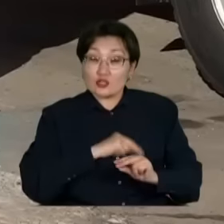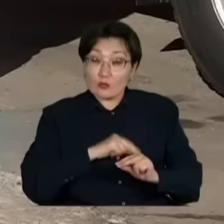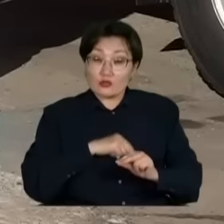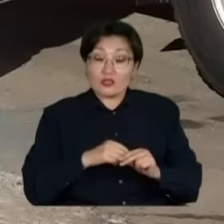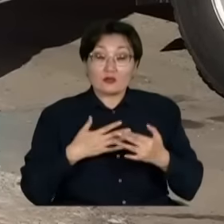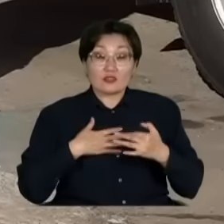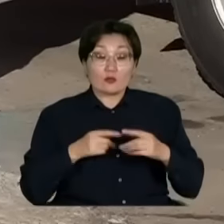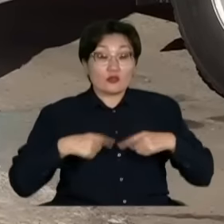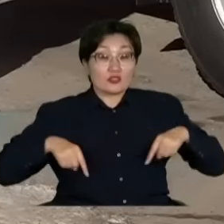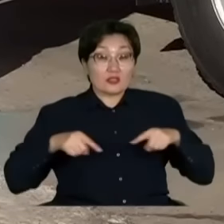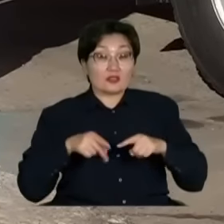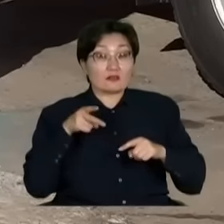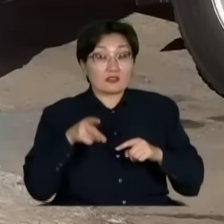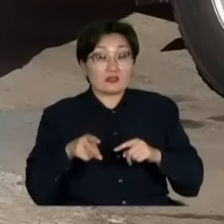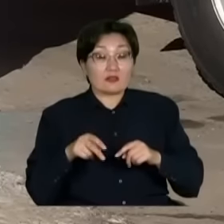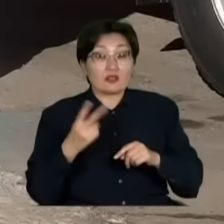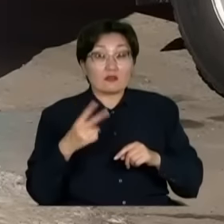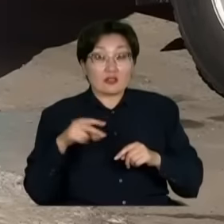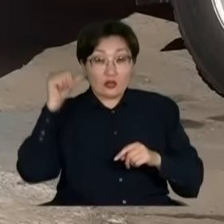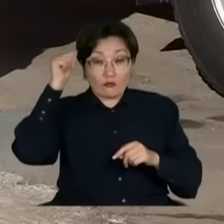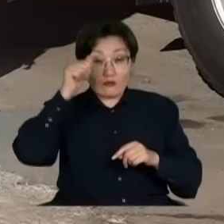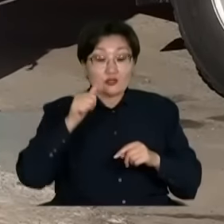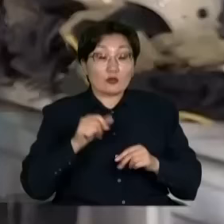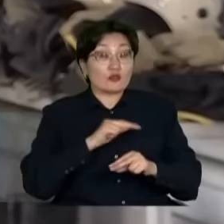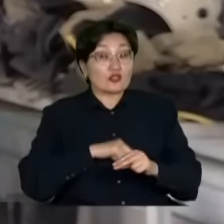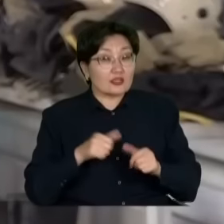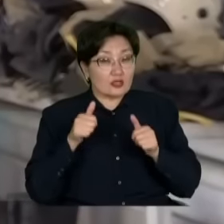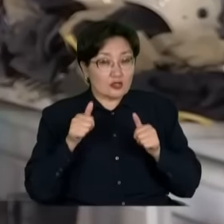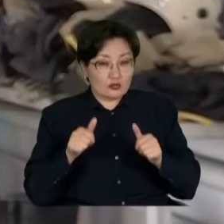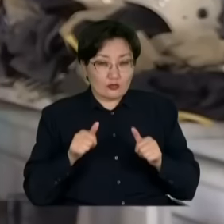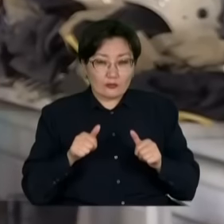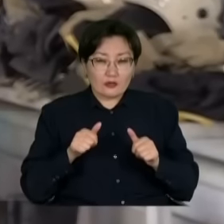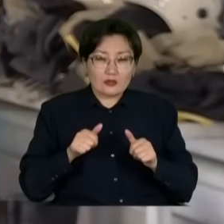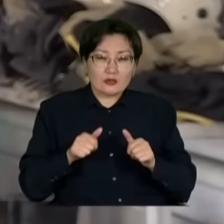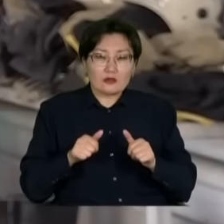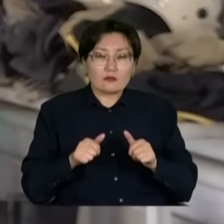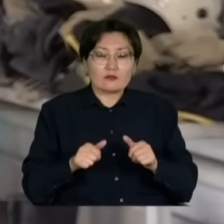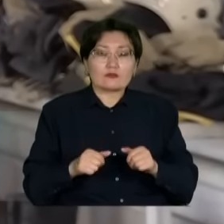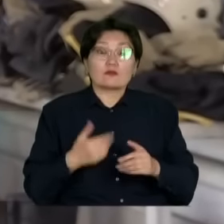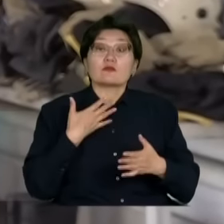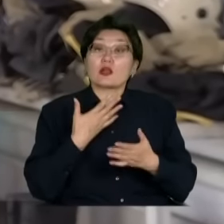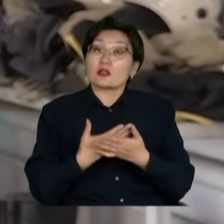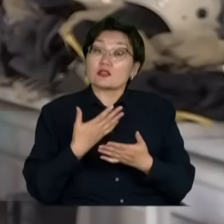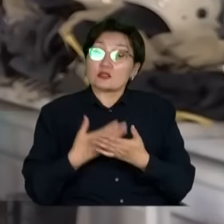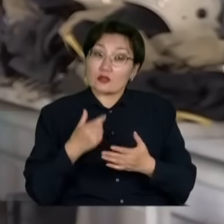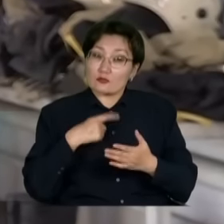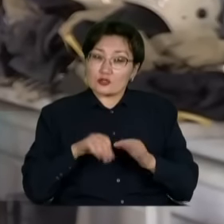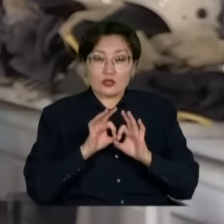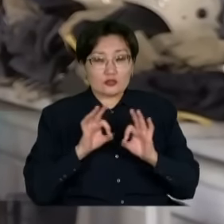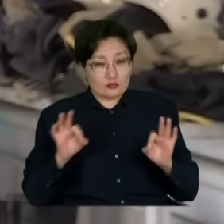в наших органах 2022 года работает хорошо проявляет себе